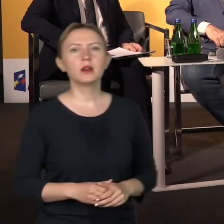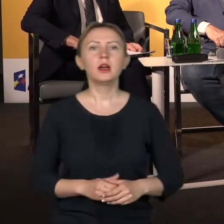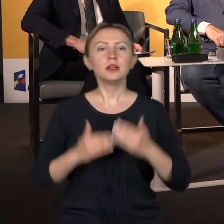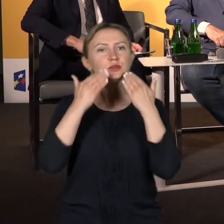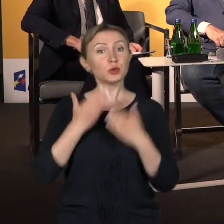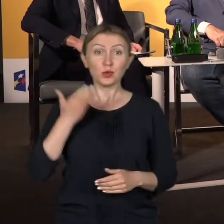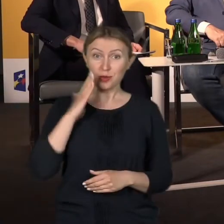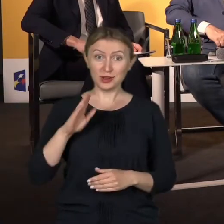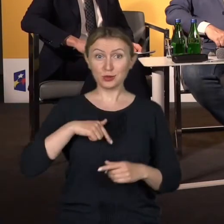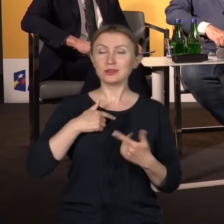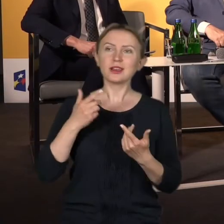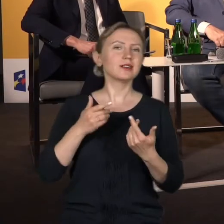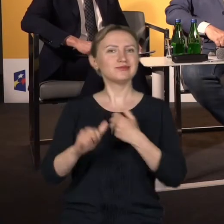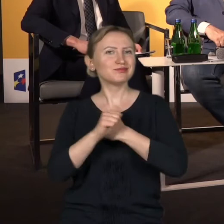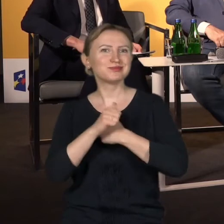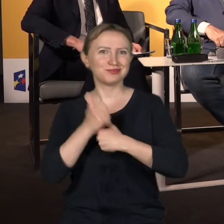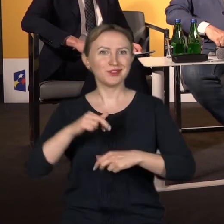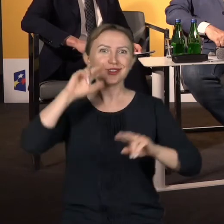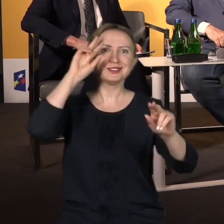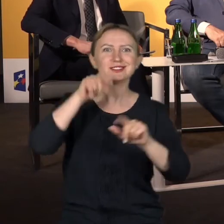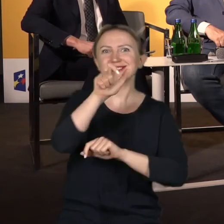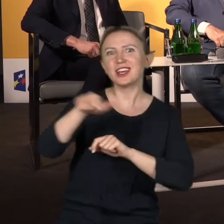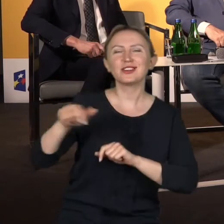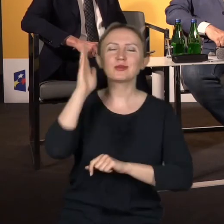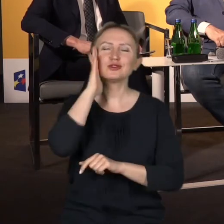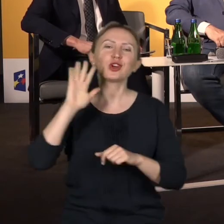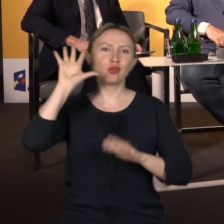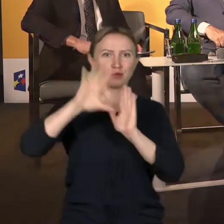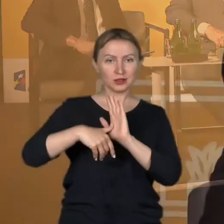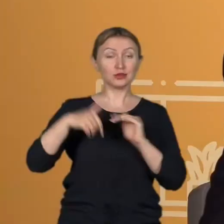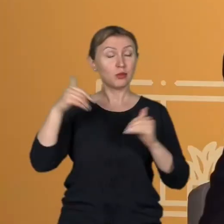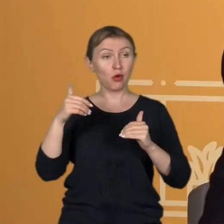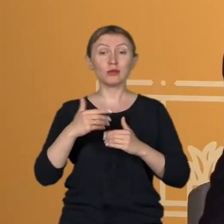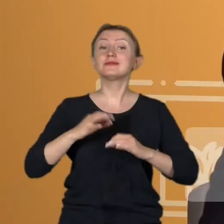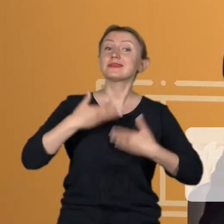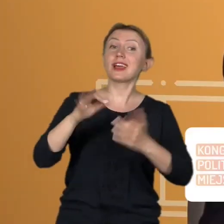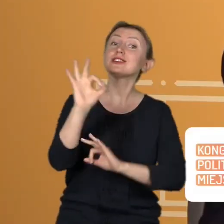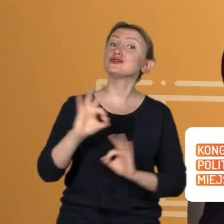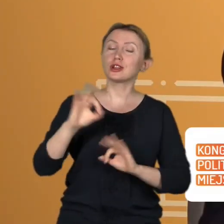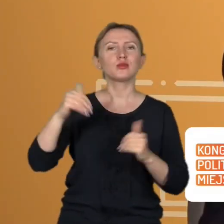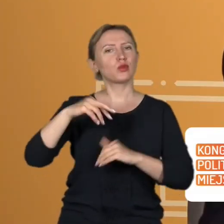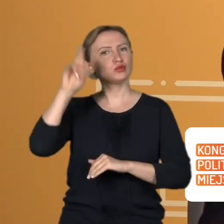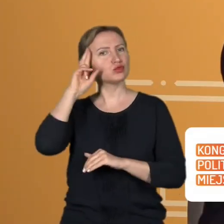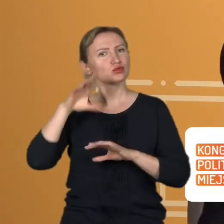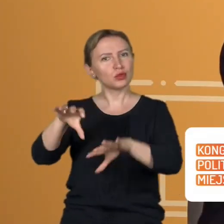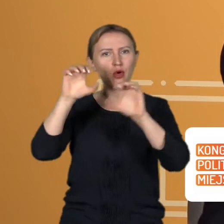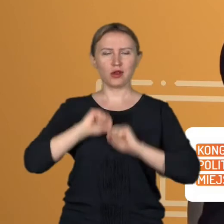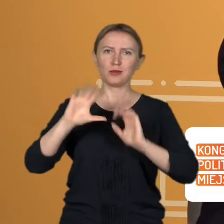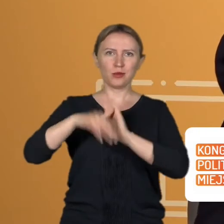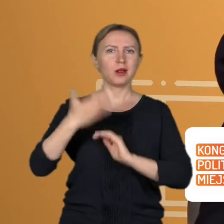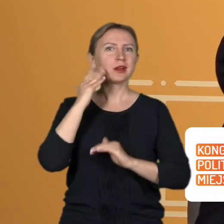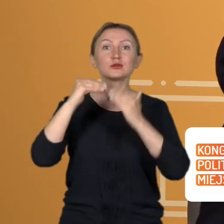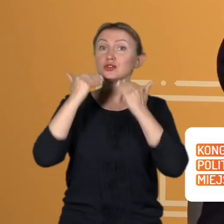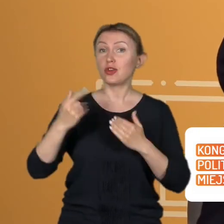skłonienie mieszkańców do zainteresowania się w ogóle tym miastem, ale też dostarczenie szansy, żeby mieszkańcy mogli to miasto faktycznie zrozumieć. Bardzo